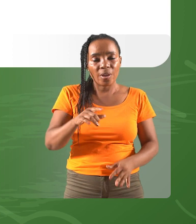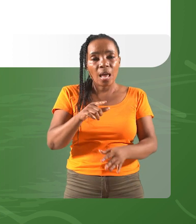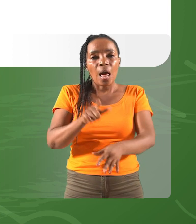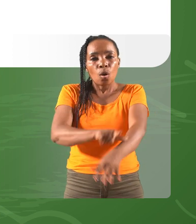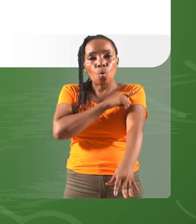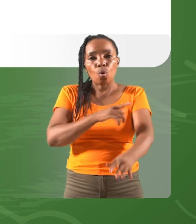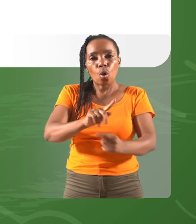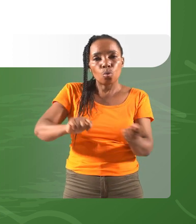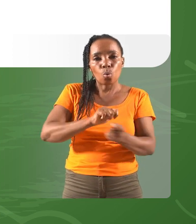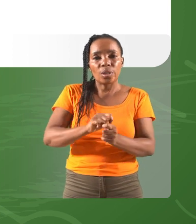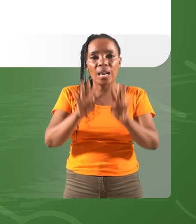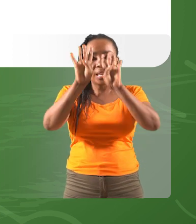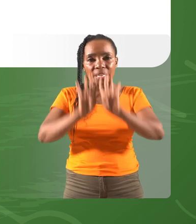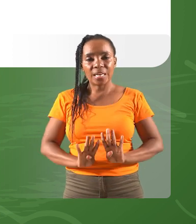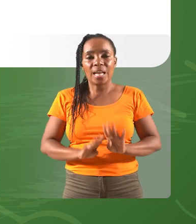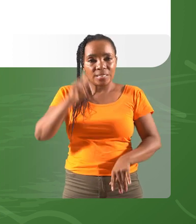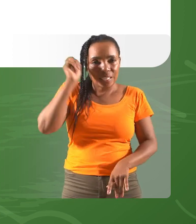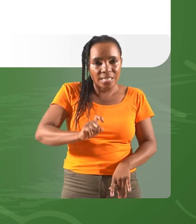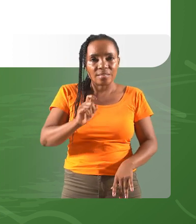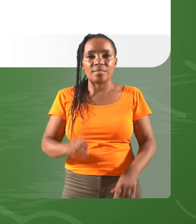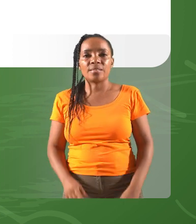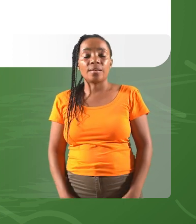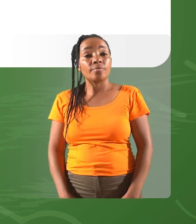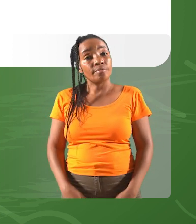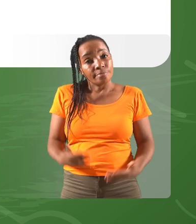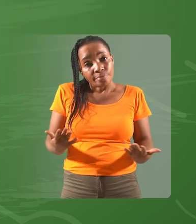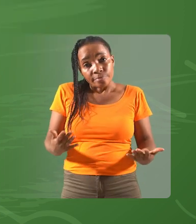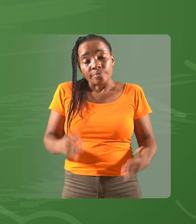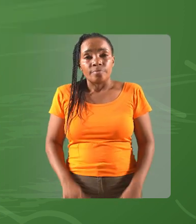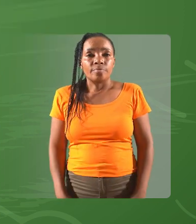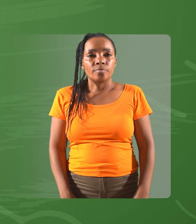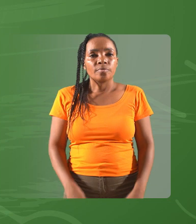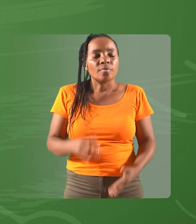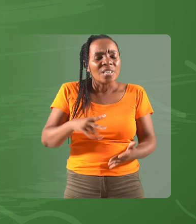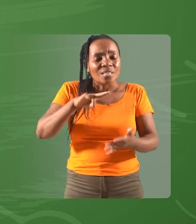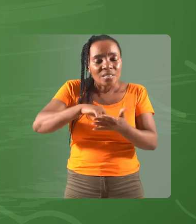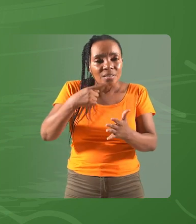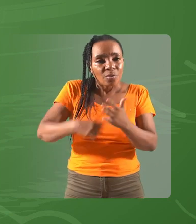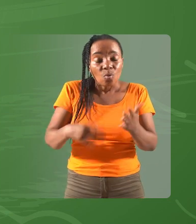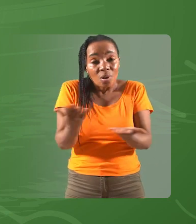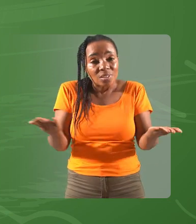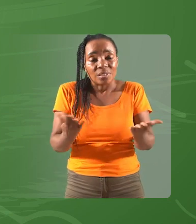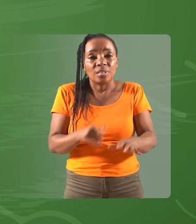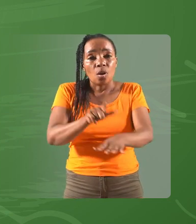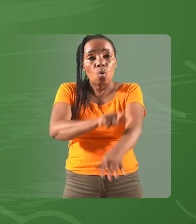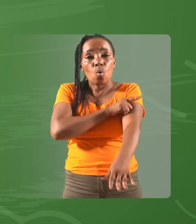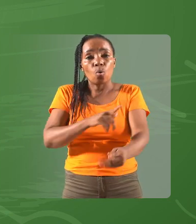grillage. OK? Alors, que représente cette longueur totale de